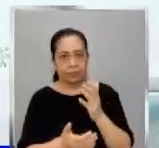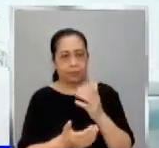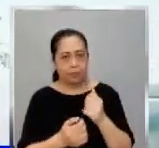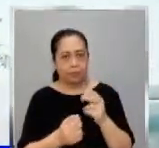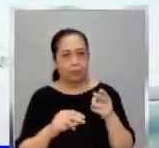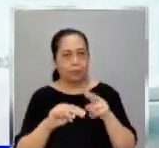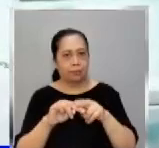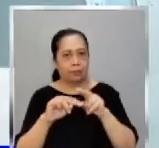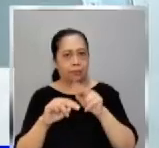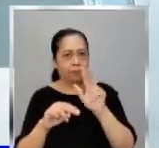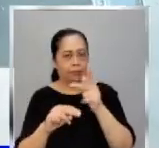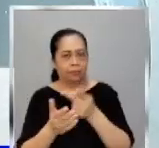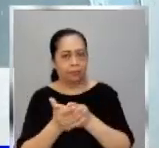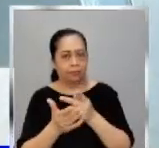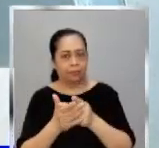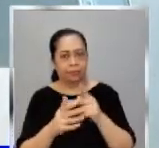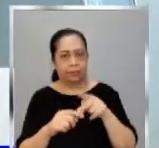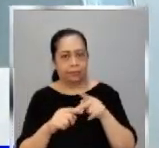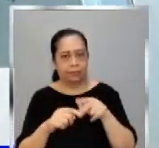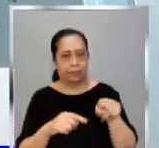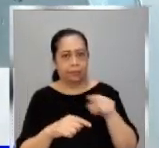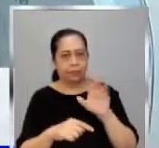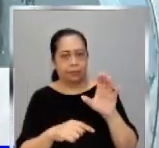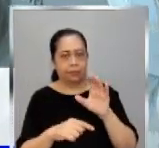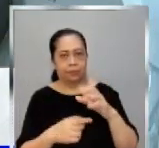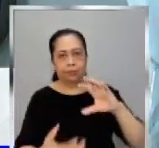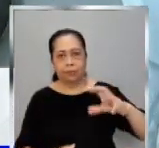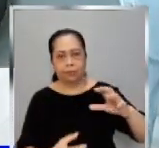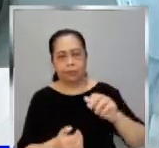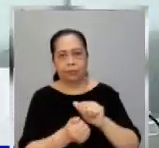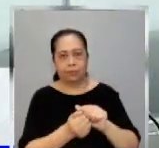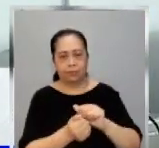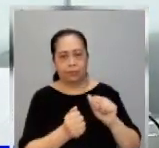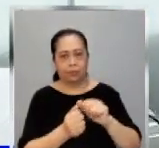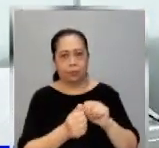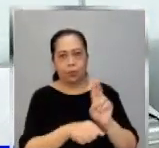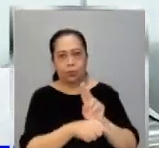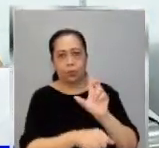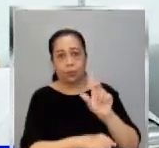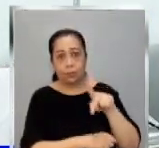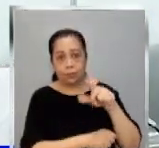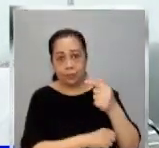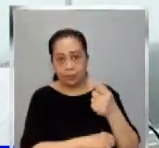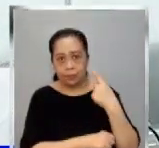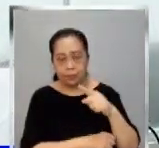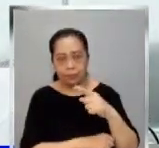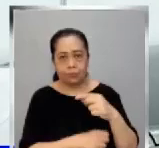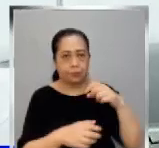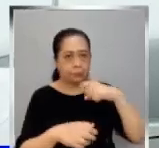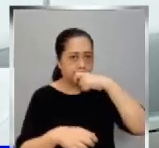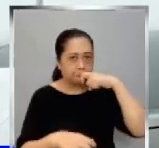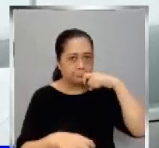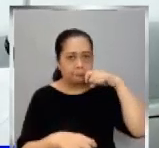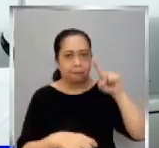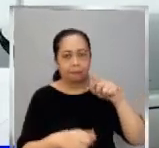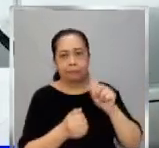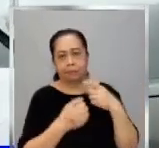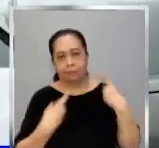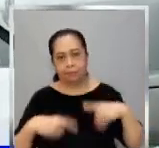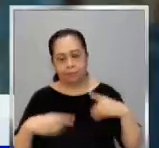3 pesos per kilo sa kanyang laundry shop na gumagamit ng LPG sa pagpapatuyo ng mga damit.